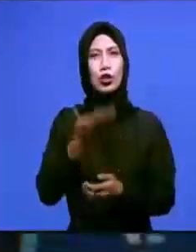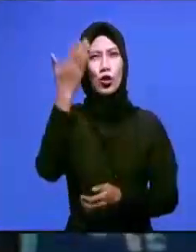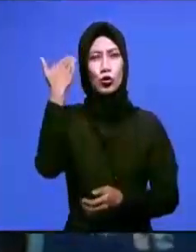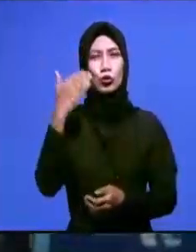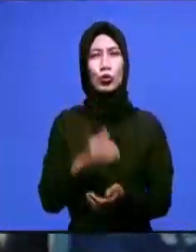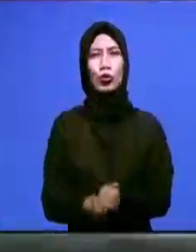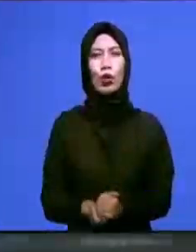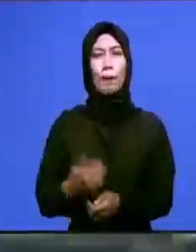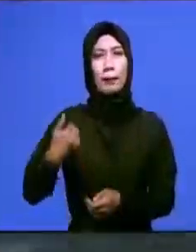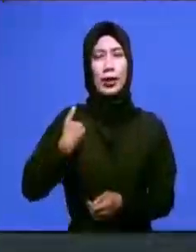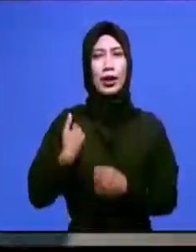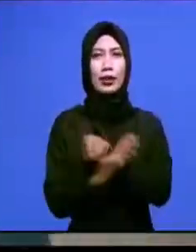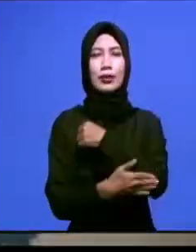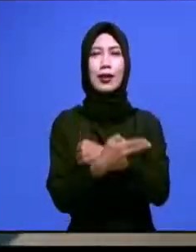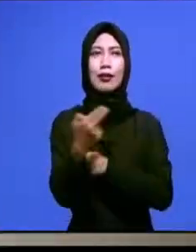Indonesia.